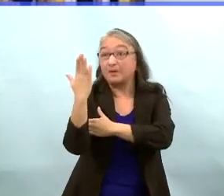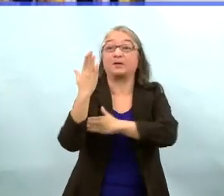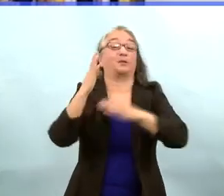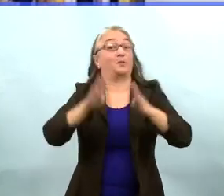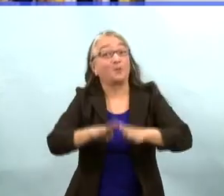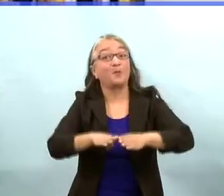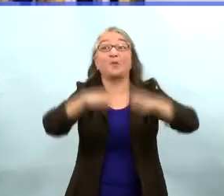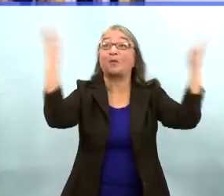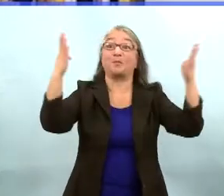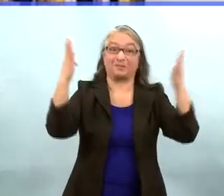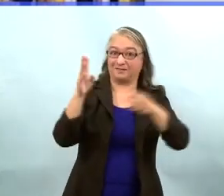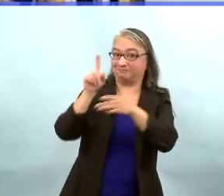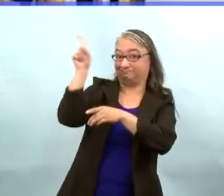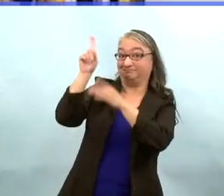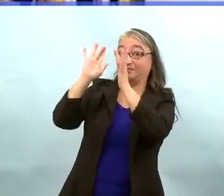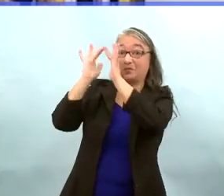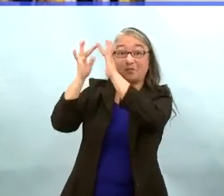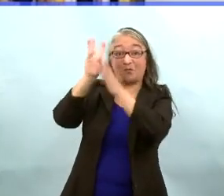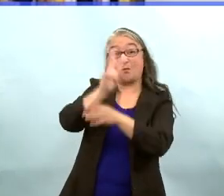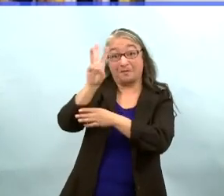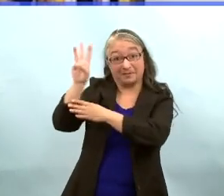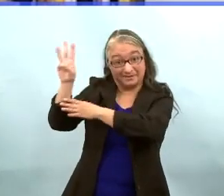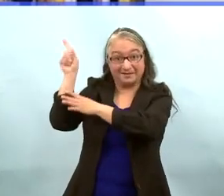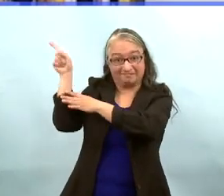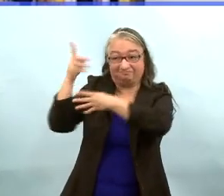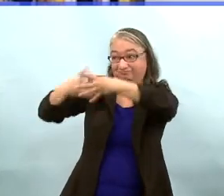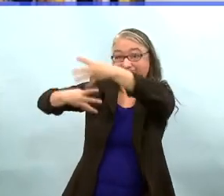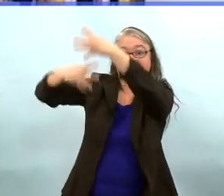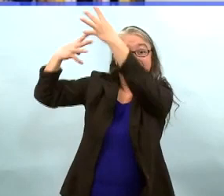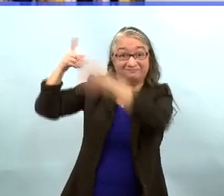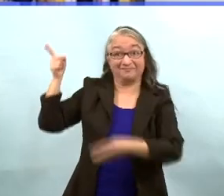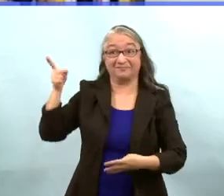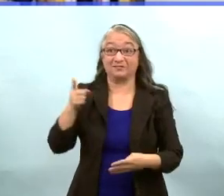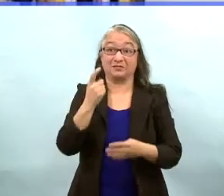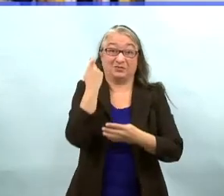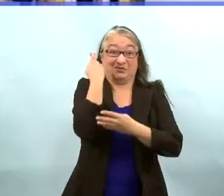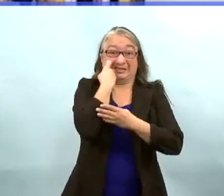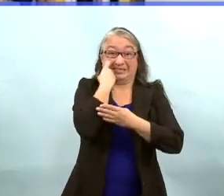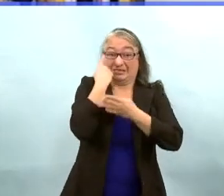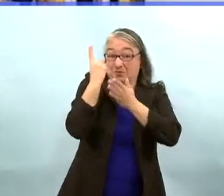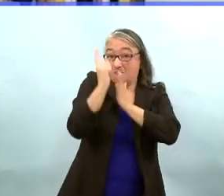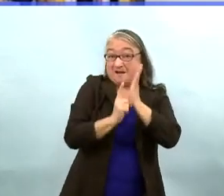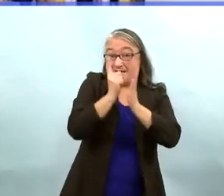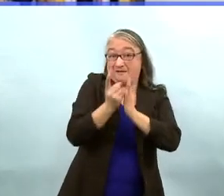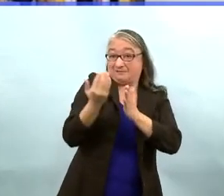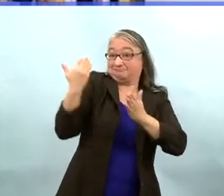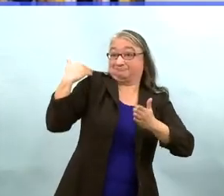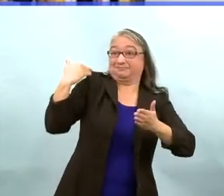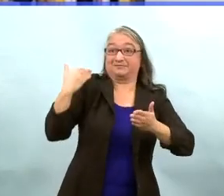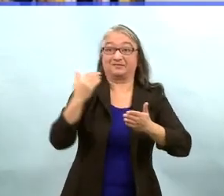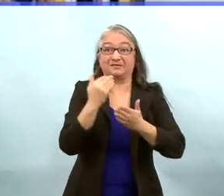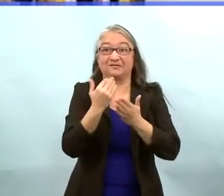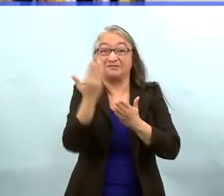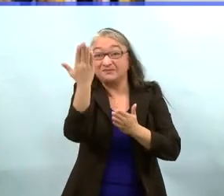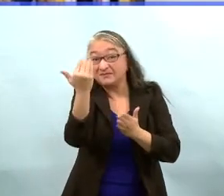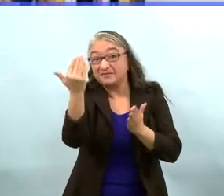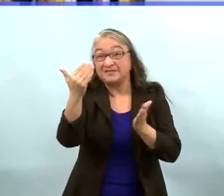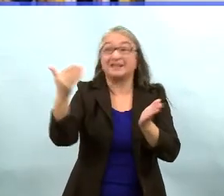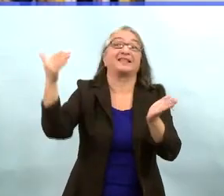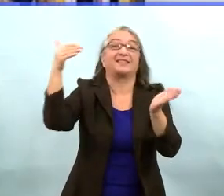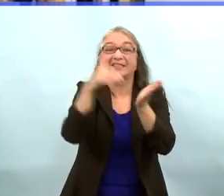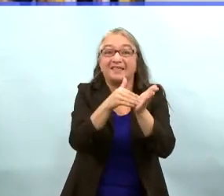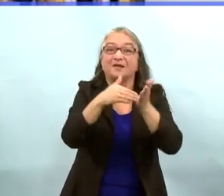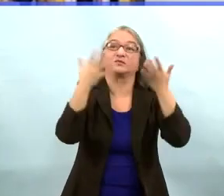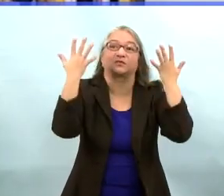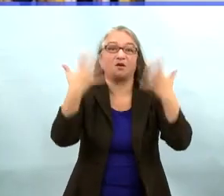et des sites web. Il y a à peu près une heure, il y avait déjà plus de 15 000 rendez-vous qui avaient été pris pour des enfants dans ce groupe d'âge.